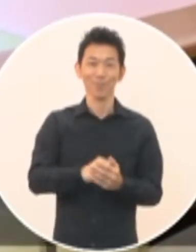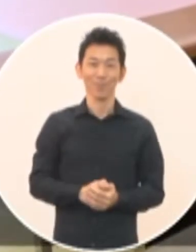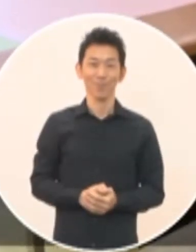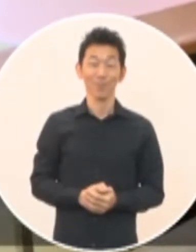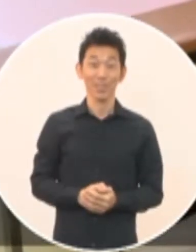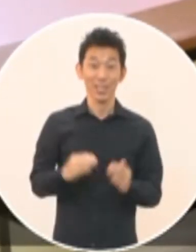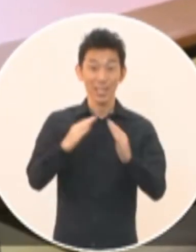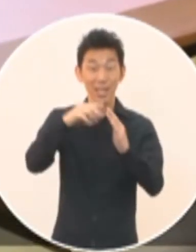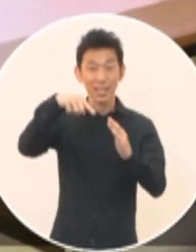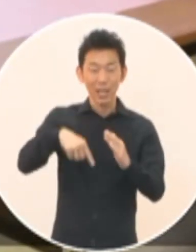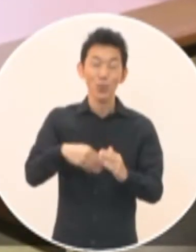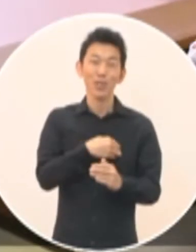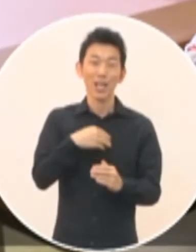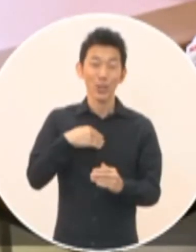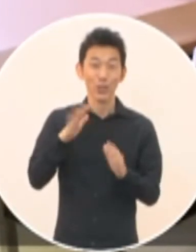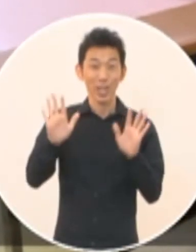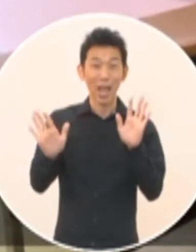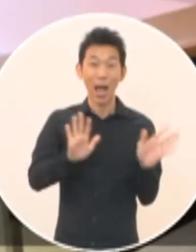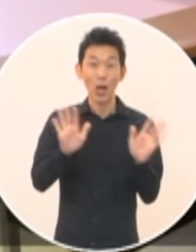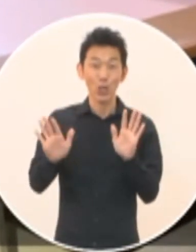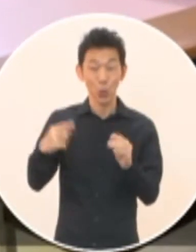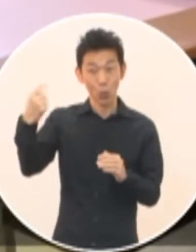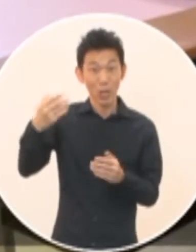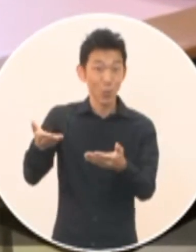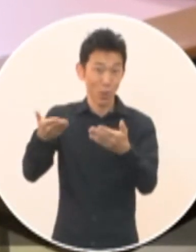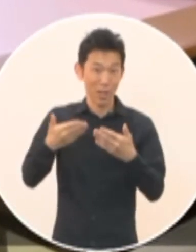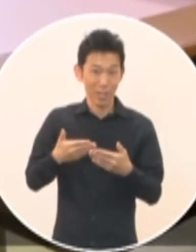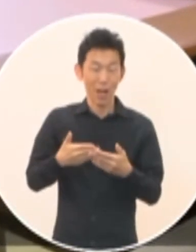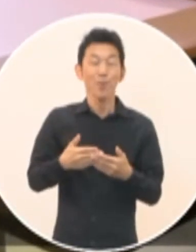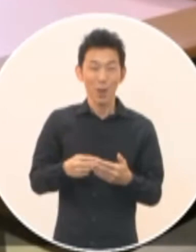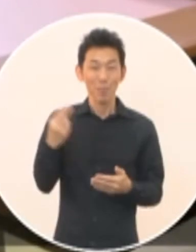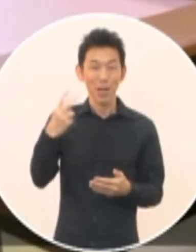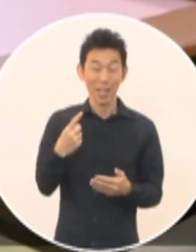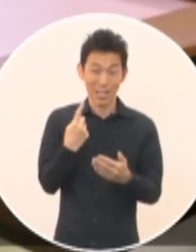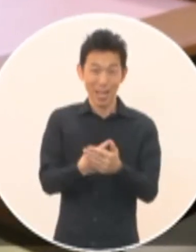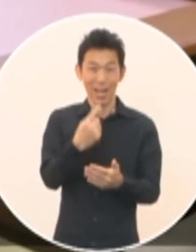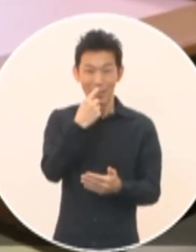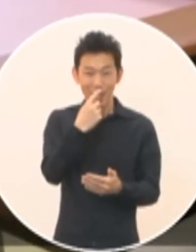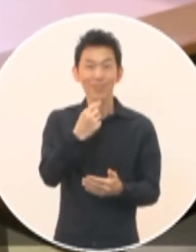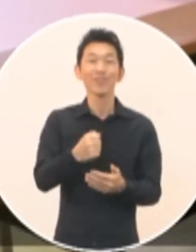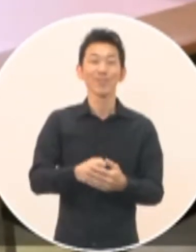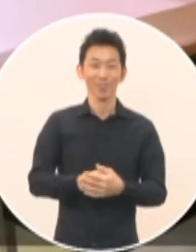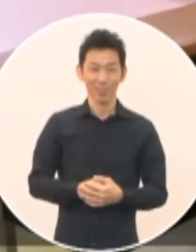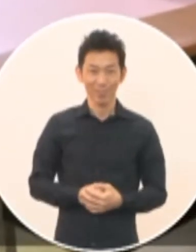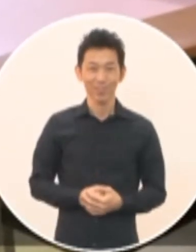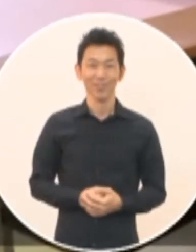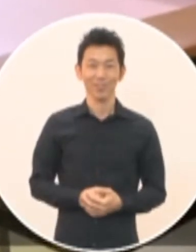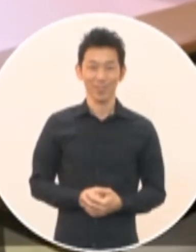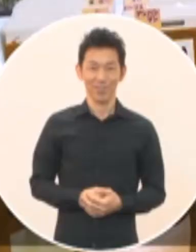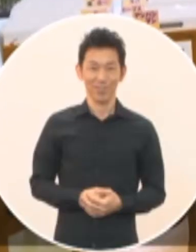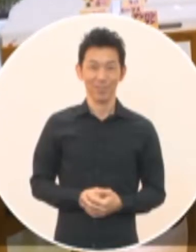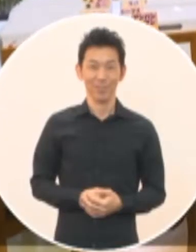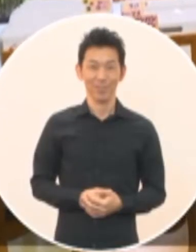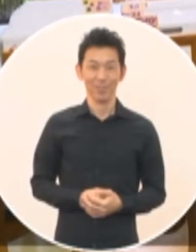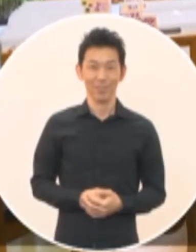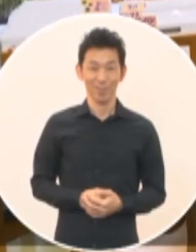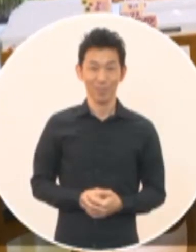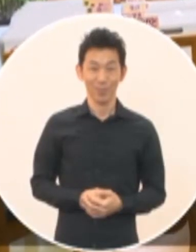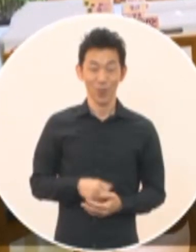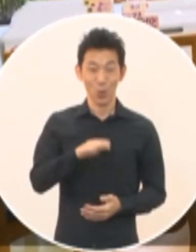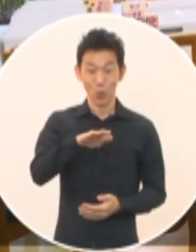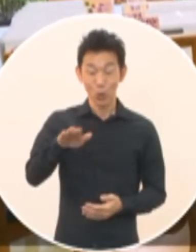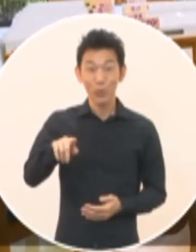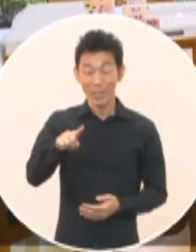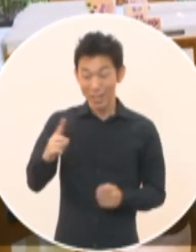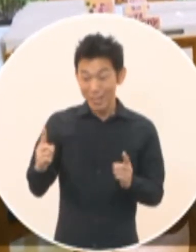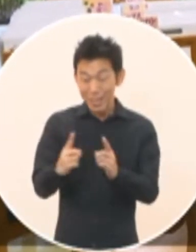できるような手遊びとか教えてもらえたので、はい、また今日も、はいはい、ちょっと来ようかなと思って、 この子の、まあ、よくよく